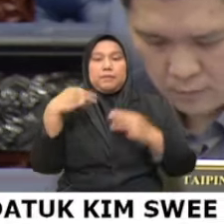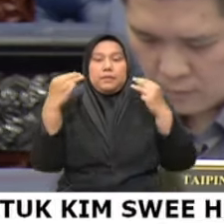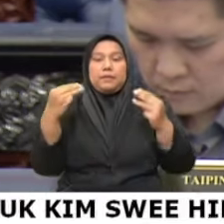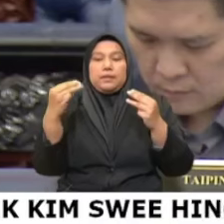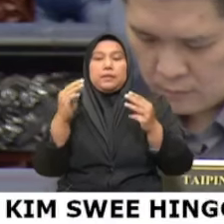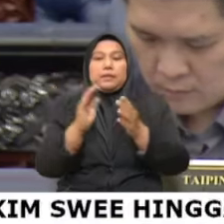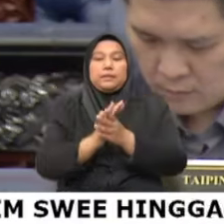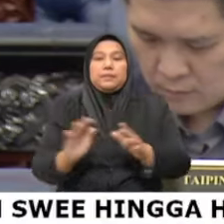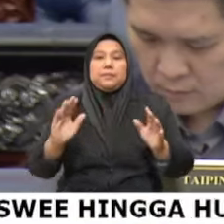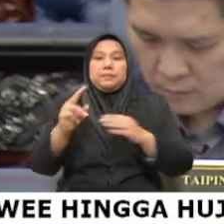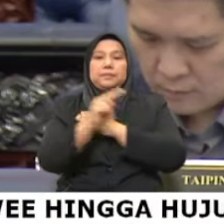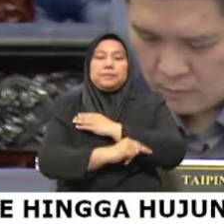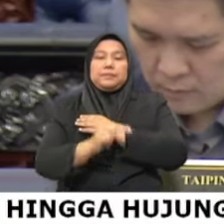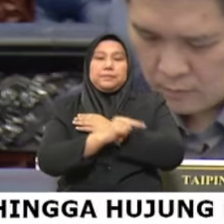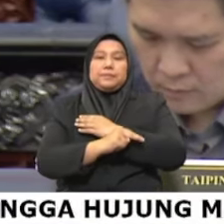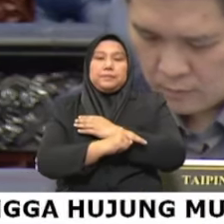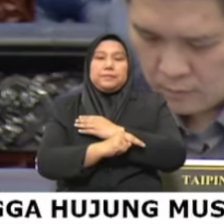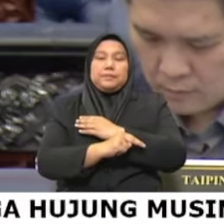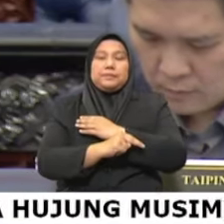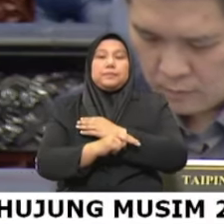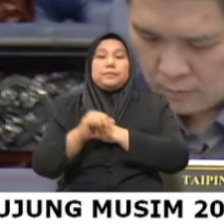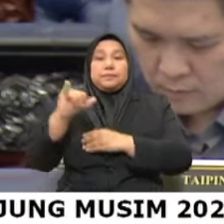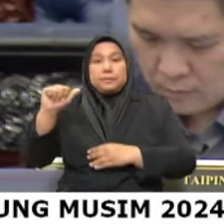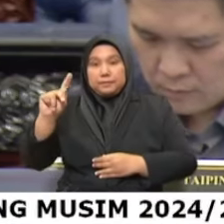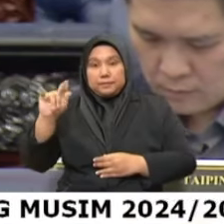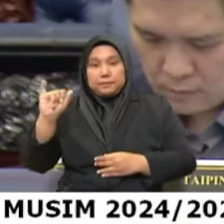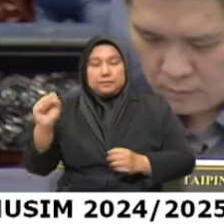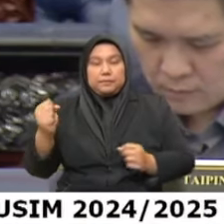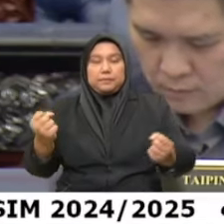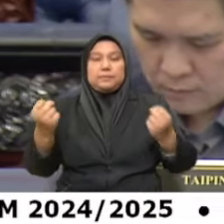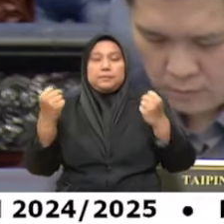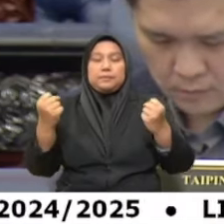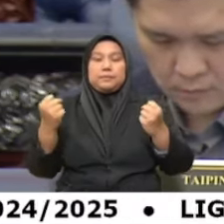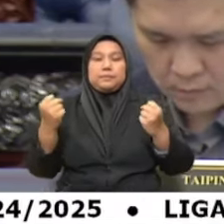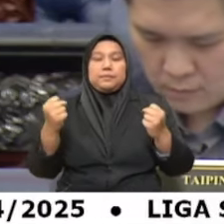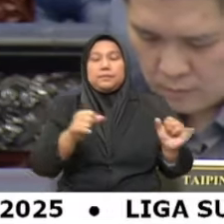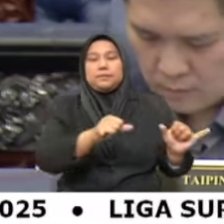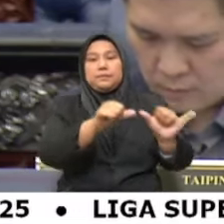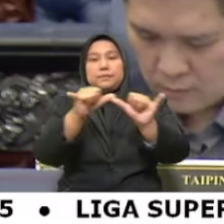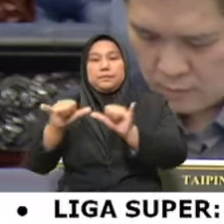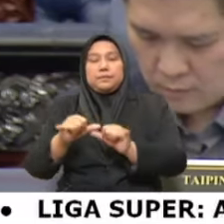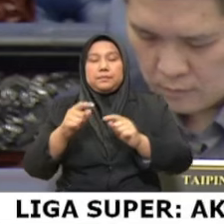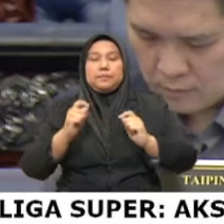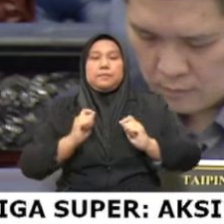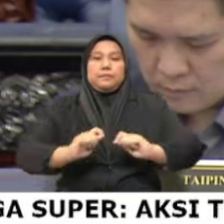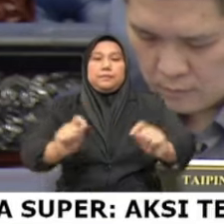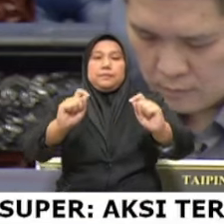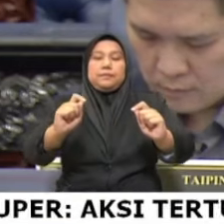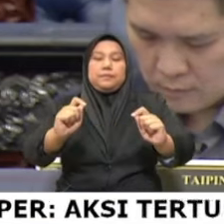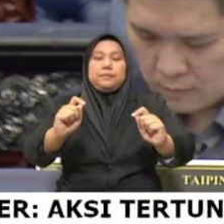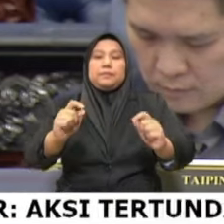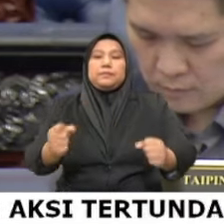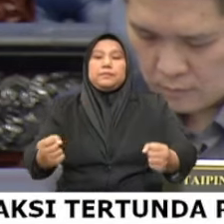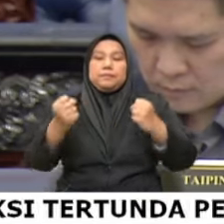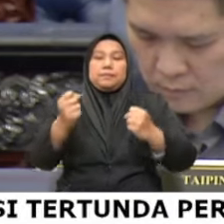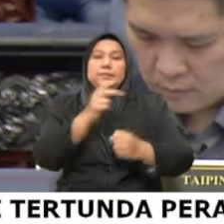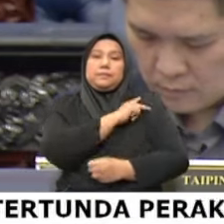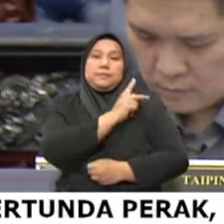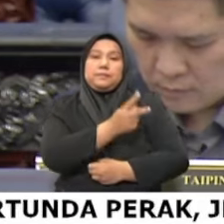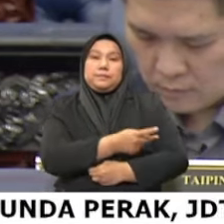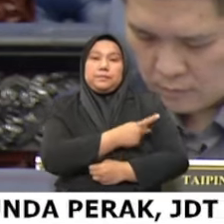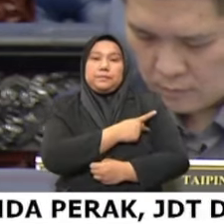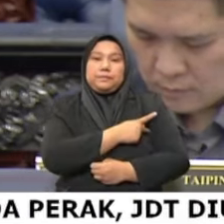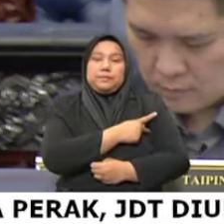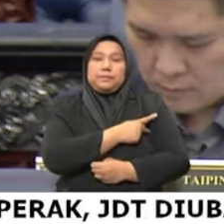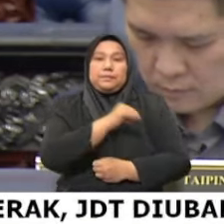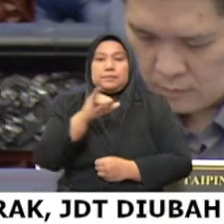agensi. Selain itu, JAKIM juga turut memperkasakan penyelarasan tindakan penguatkuasaan melalui jawatan